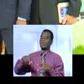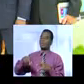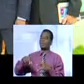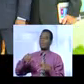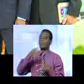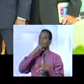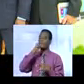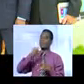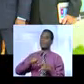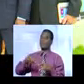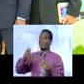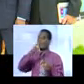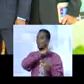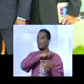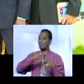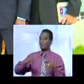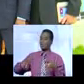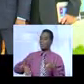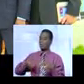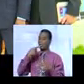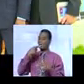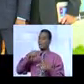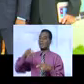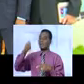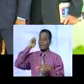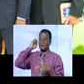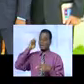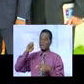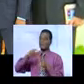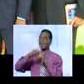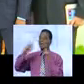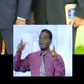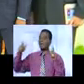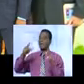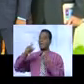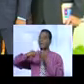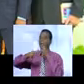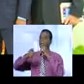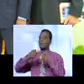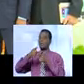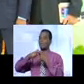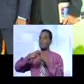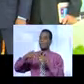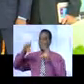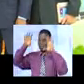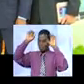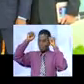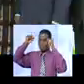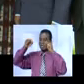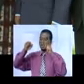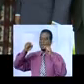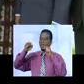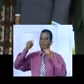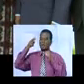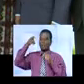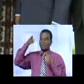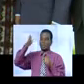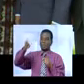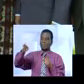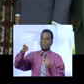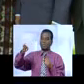l'ex-roi, Sa Majesté Sihanouk, était un grand ami du président Félix Houphouët-Boigny.